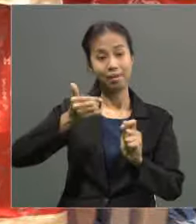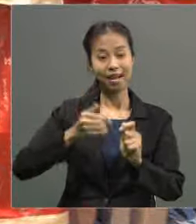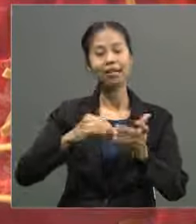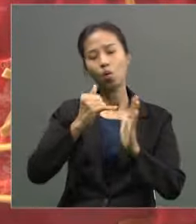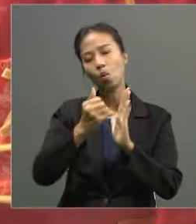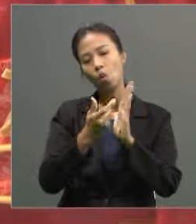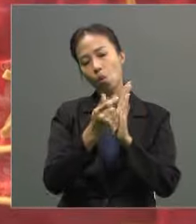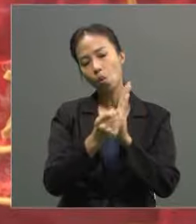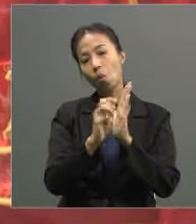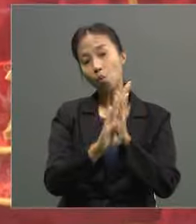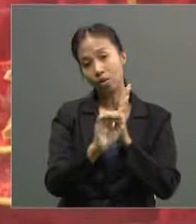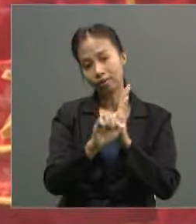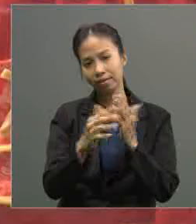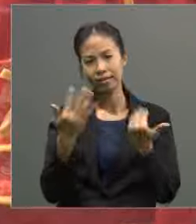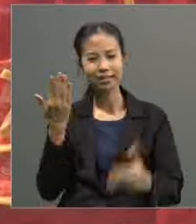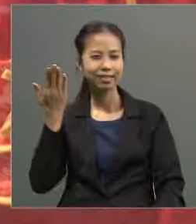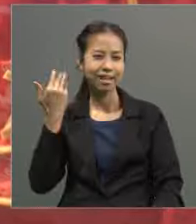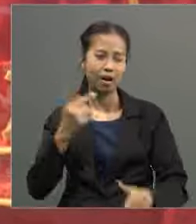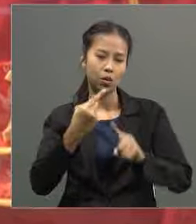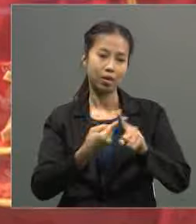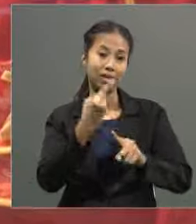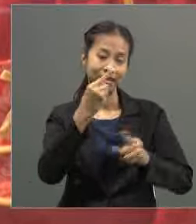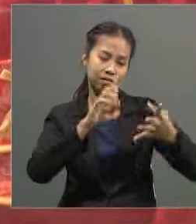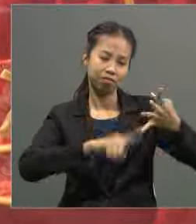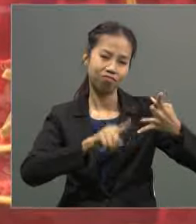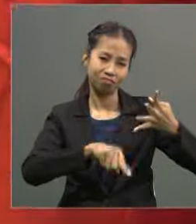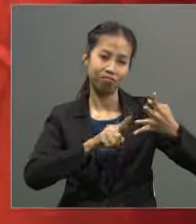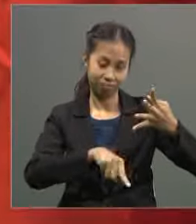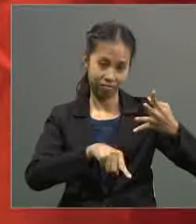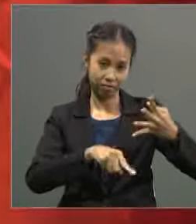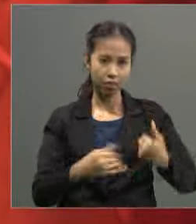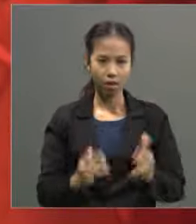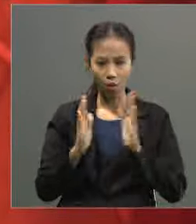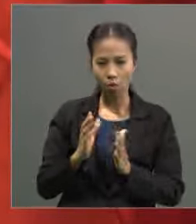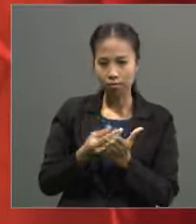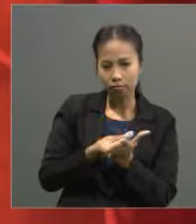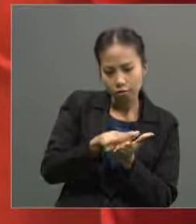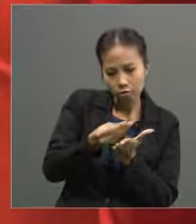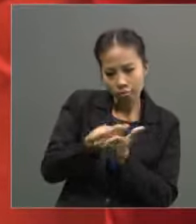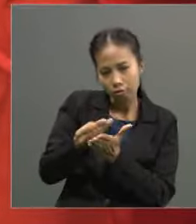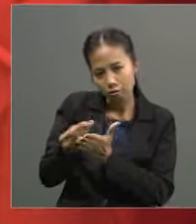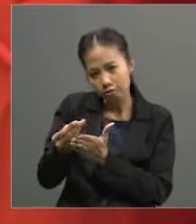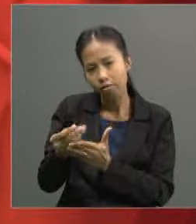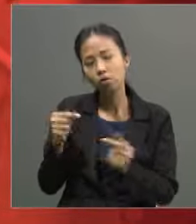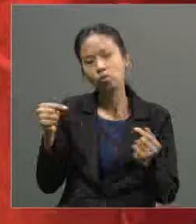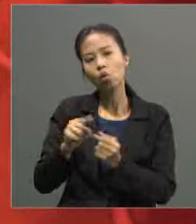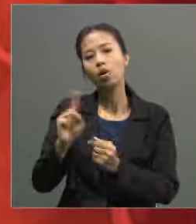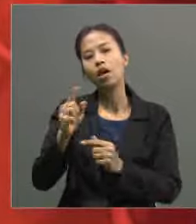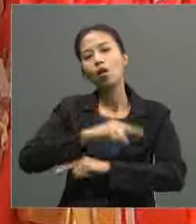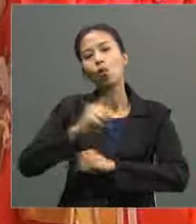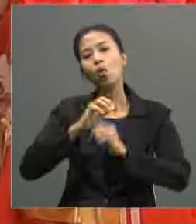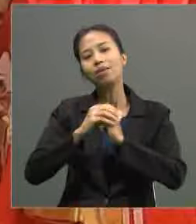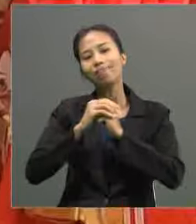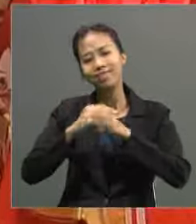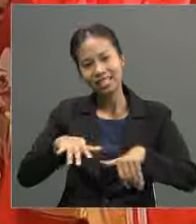นะคะว่าตั้งแต่ช่วงปลายเดือนมกราคมค่ะมีลูกค้าเนี่ยเข้ามาเลือกดูเสื้อผ้าในช่วงของเทศกาลตรวจจีน